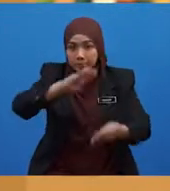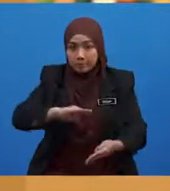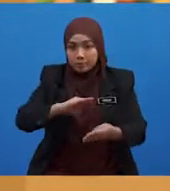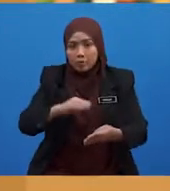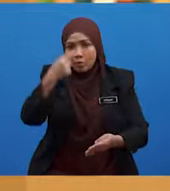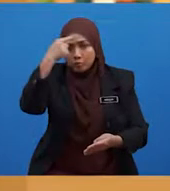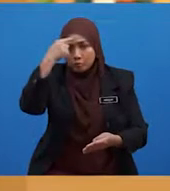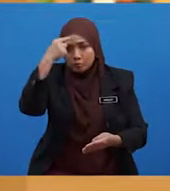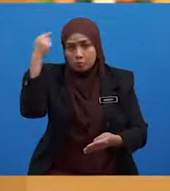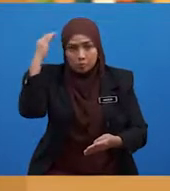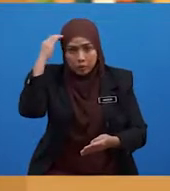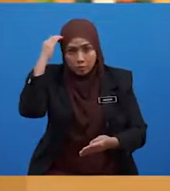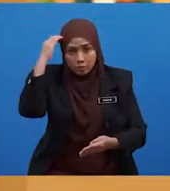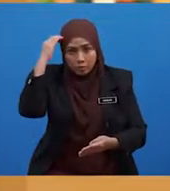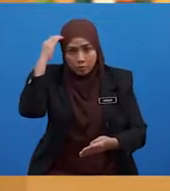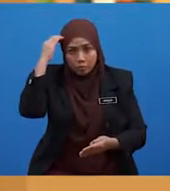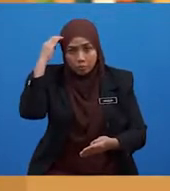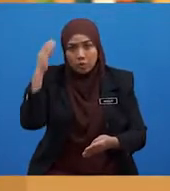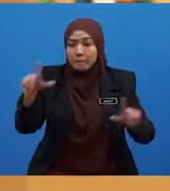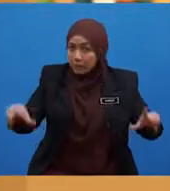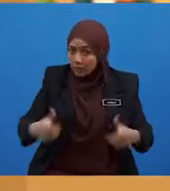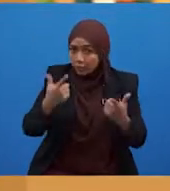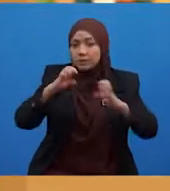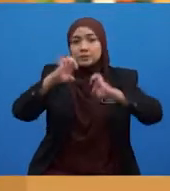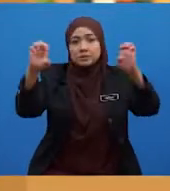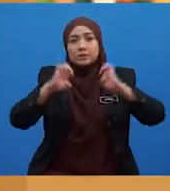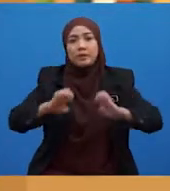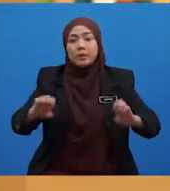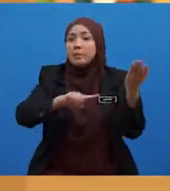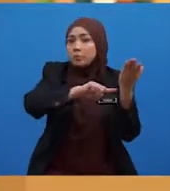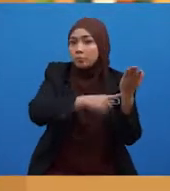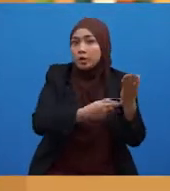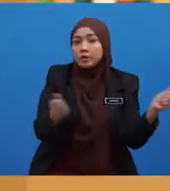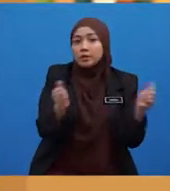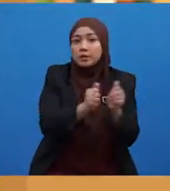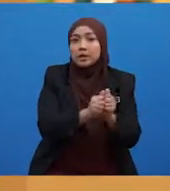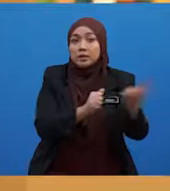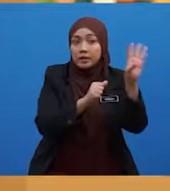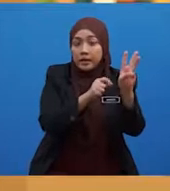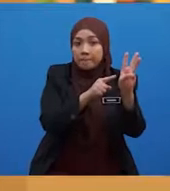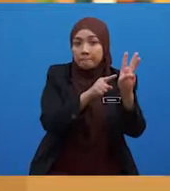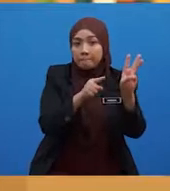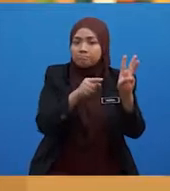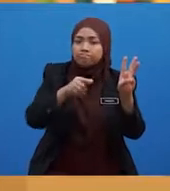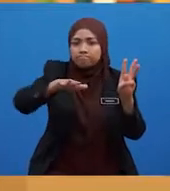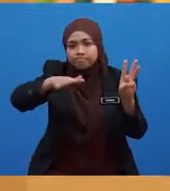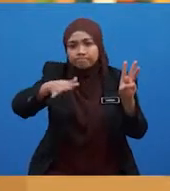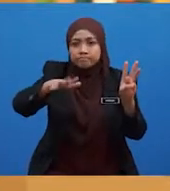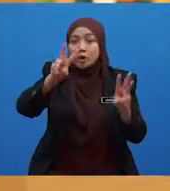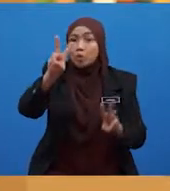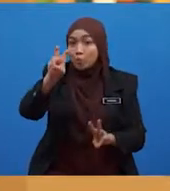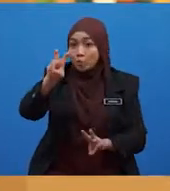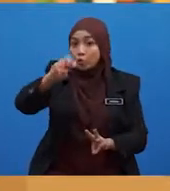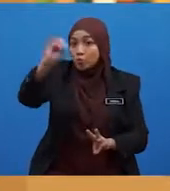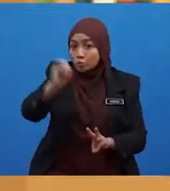peratusan usaha individu melakukan senaman bermula dengan skala 6 lebih kurang 20%